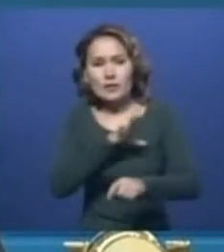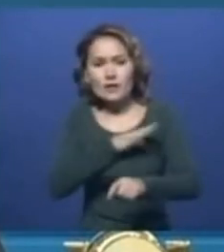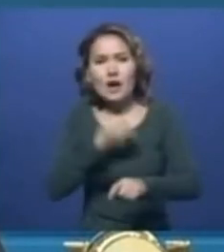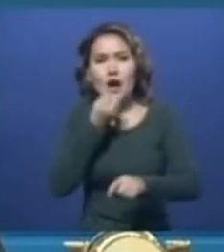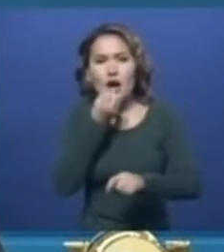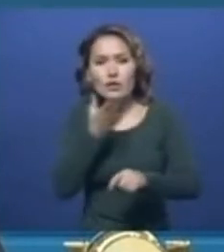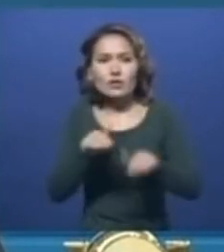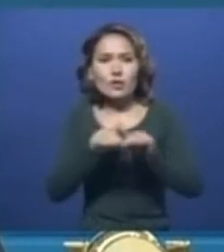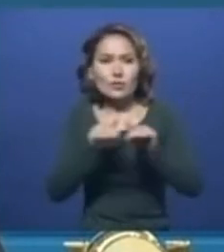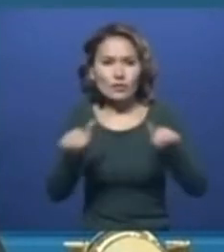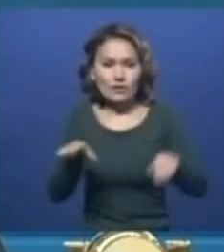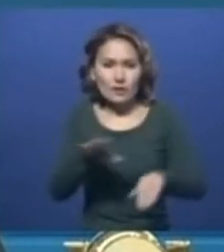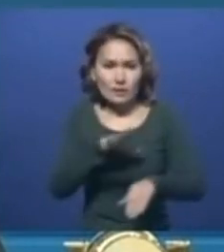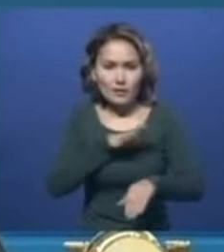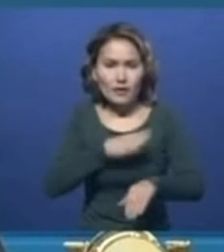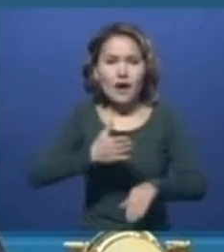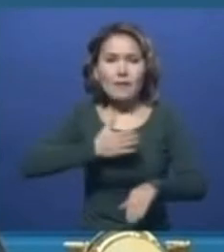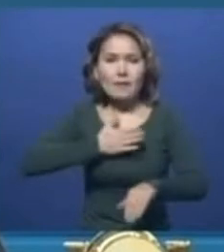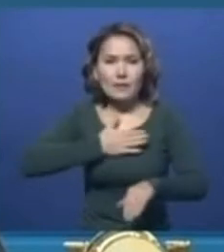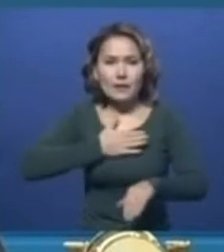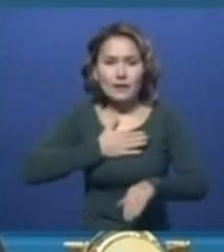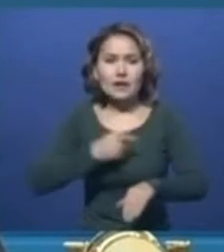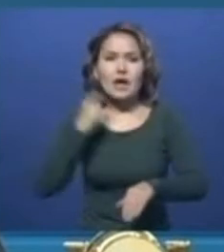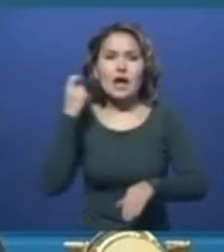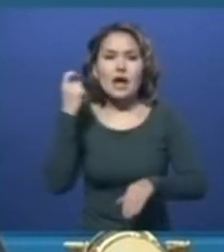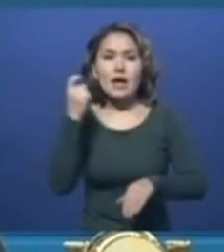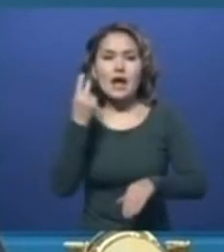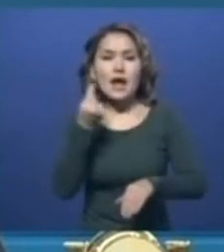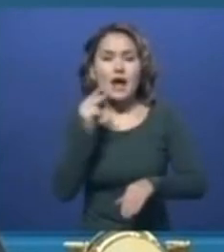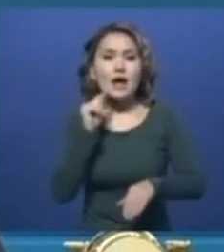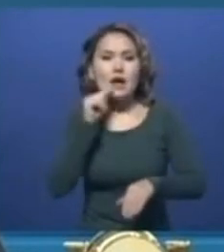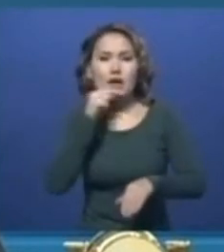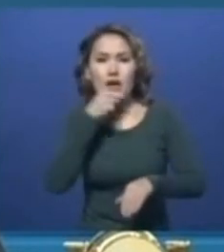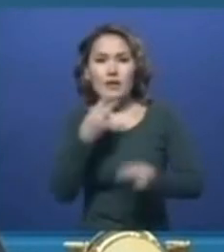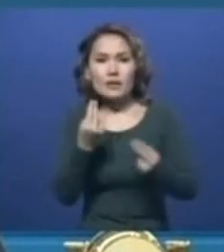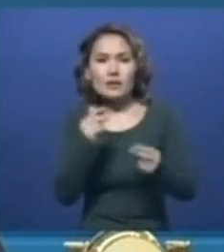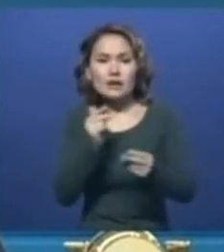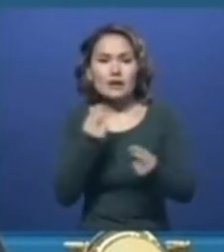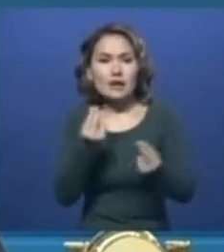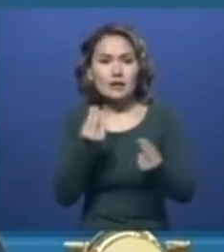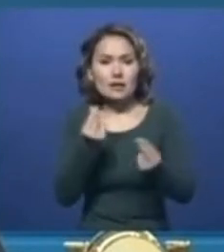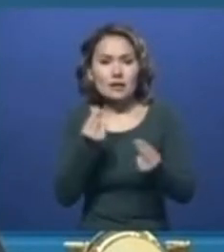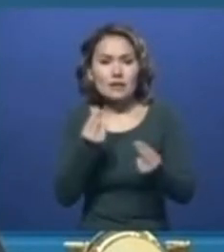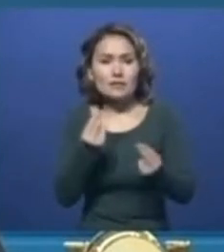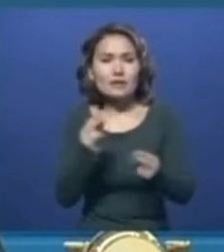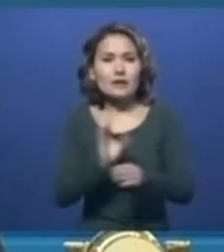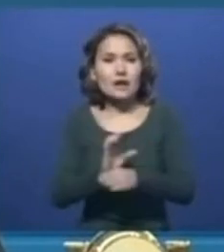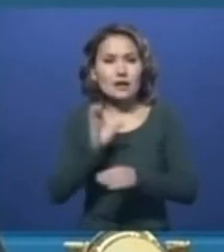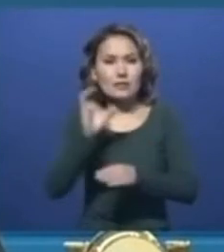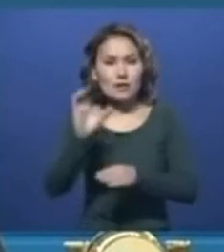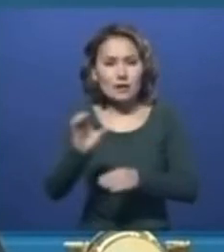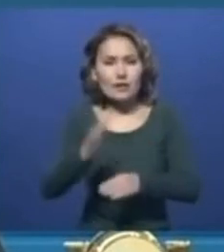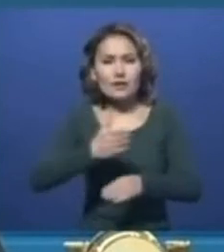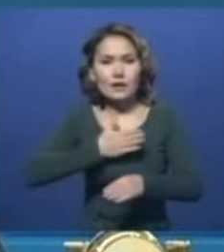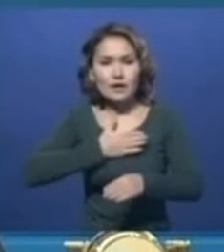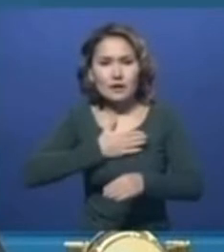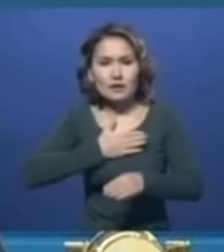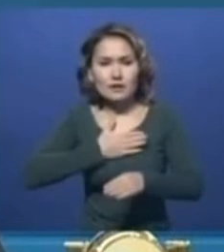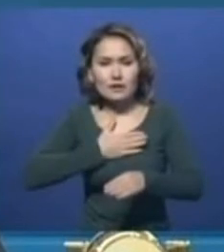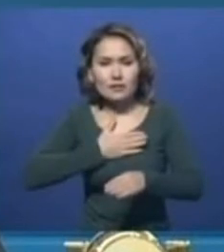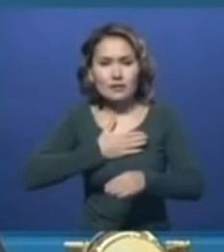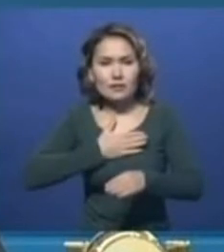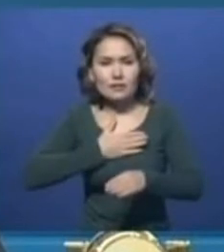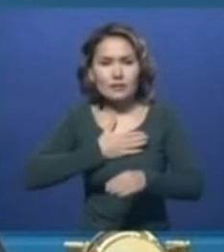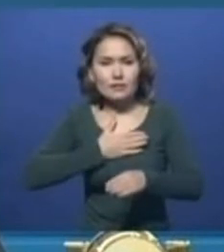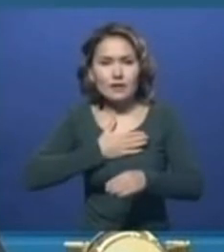хорошем уровне, мы экономили средства, отправляя полученные деньги от наших недр